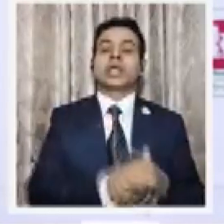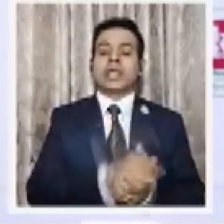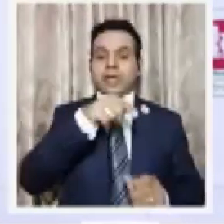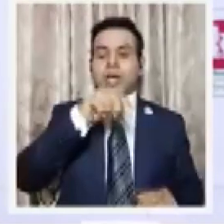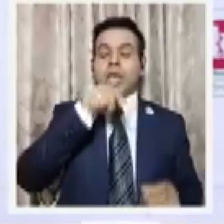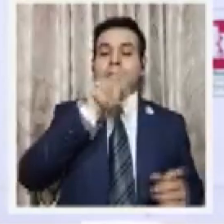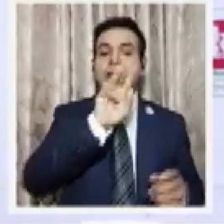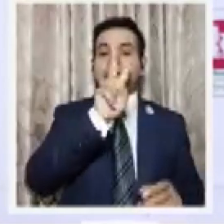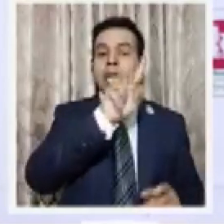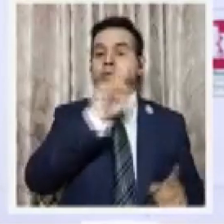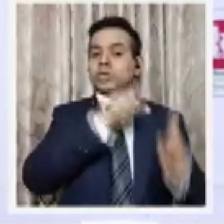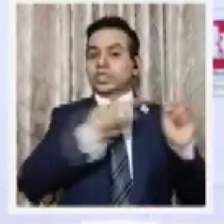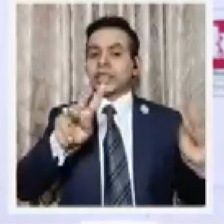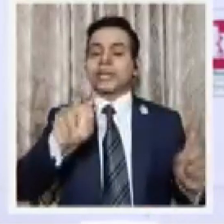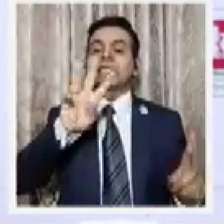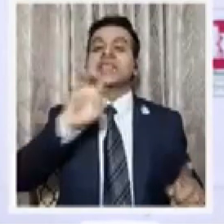18.59%,